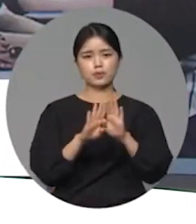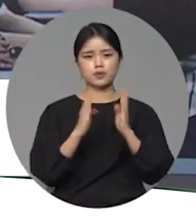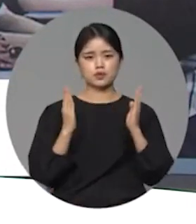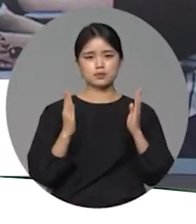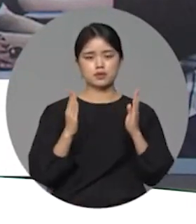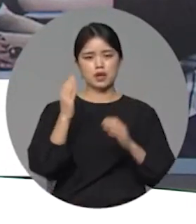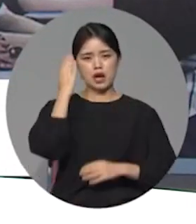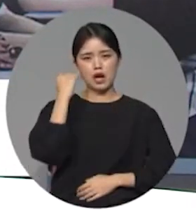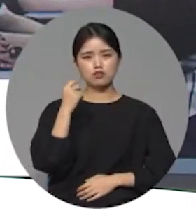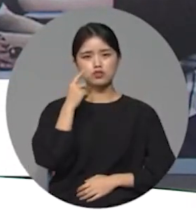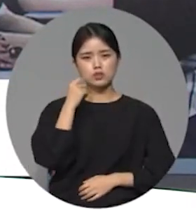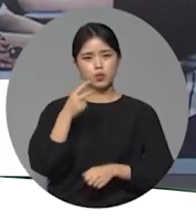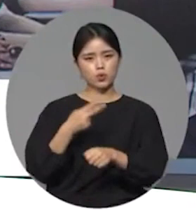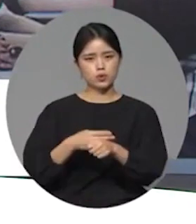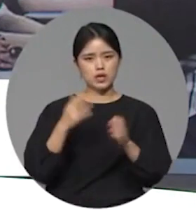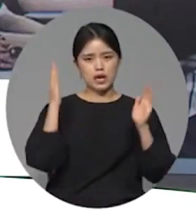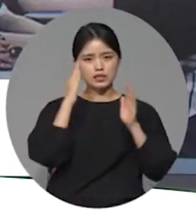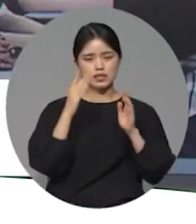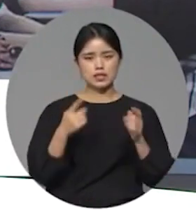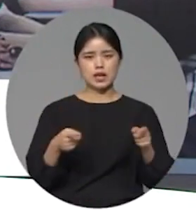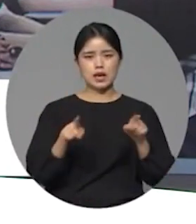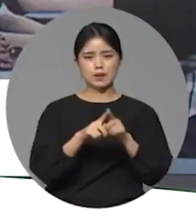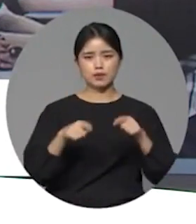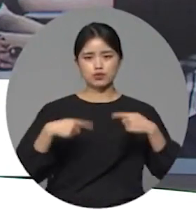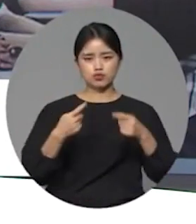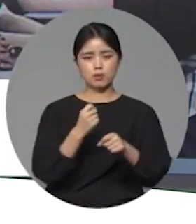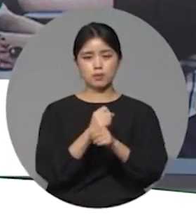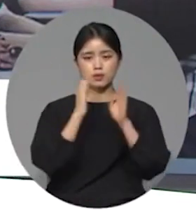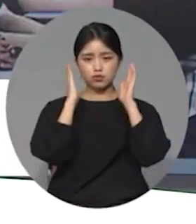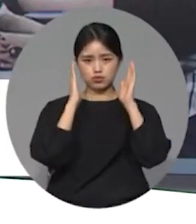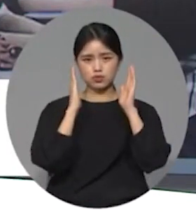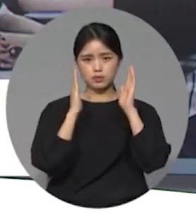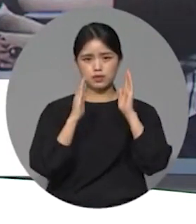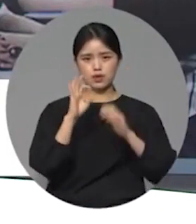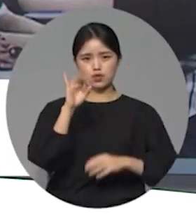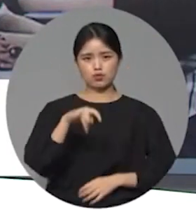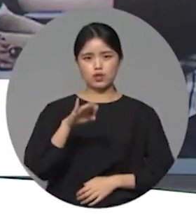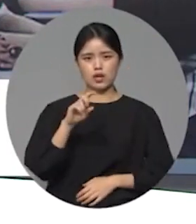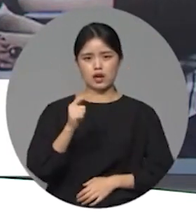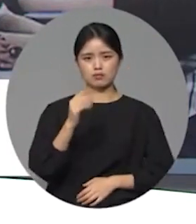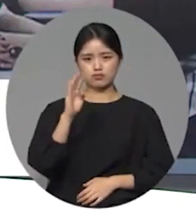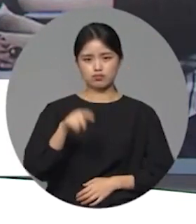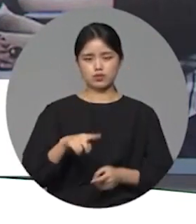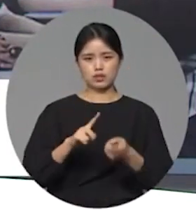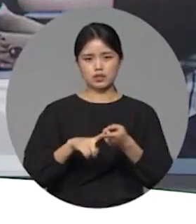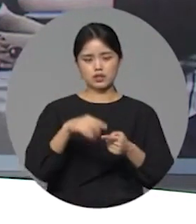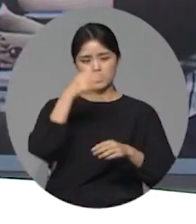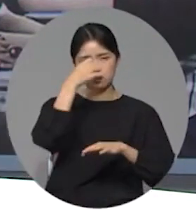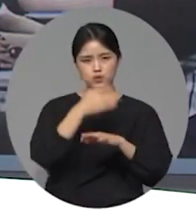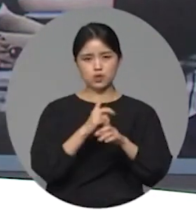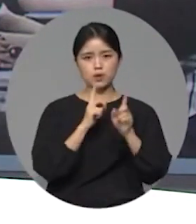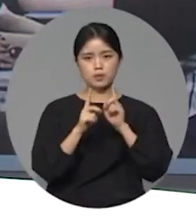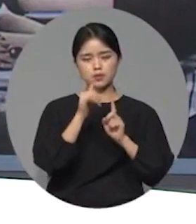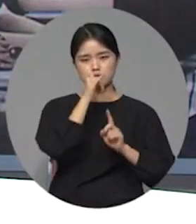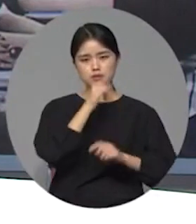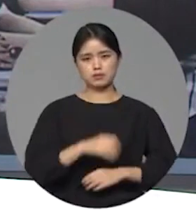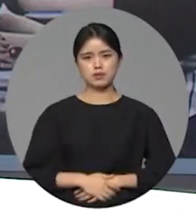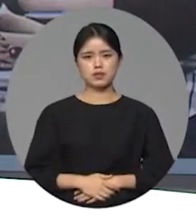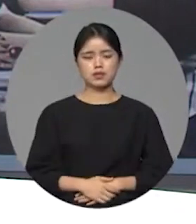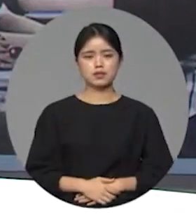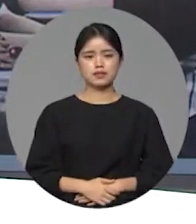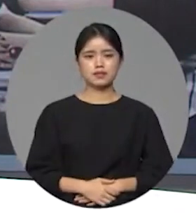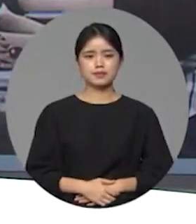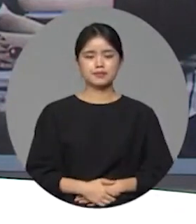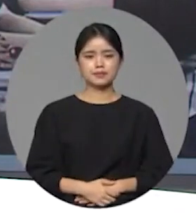한일 교사와 학생들이 함께 참여한 공동 수업인데요. 위안부 문제에 대한 참회의 목소리도 나왔습니다. 이종유 기자입니다.